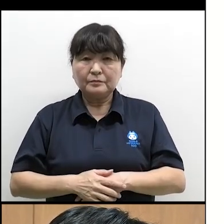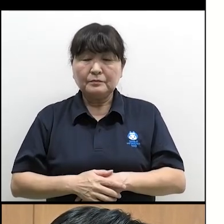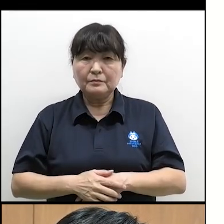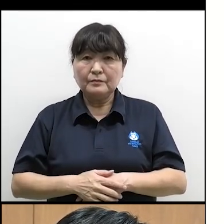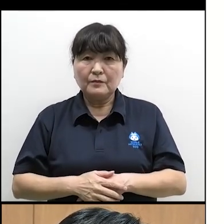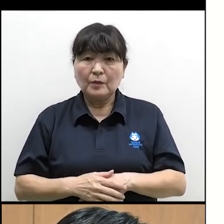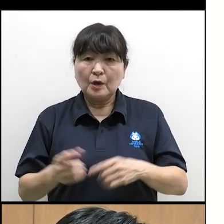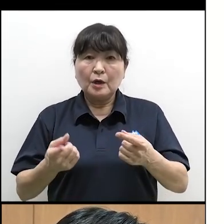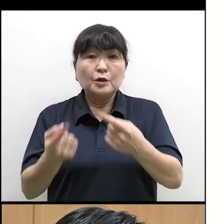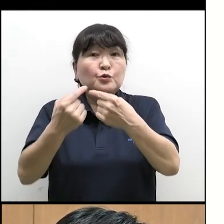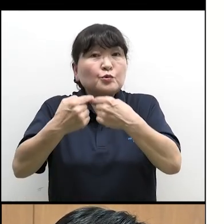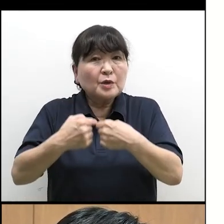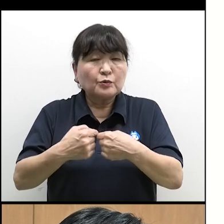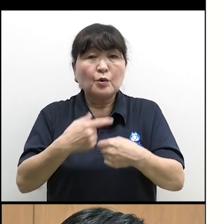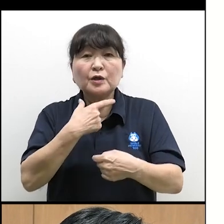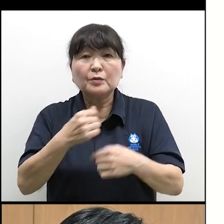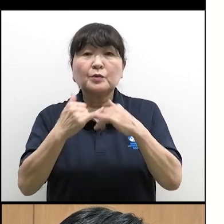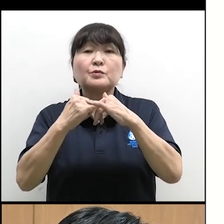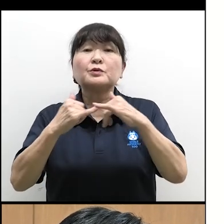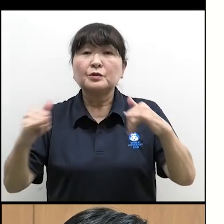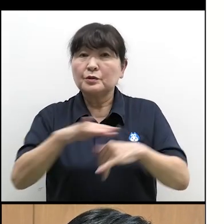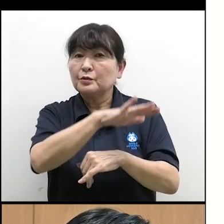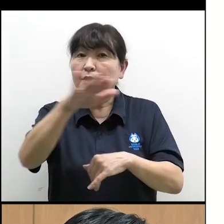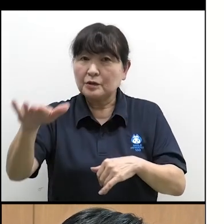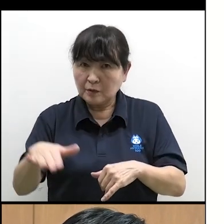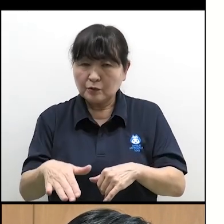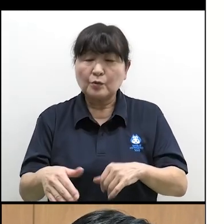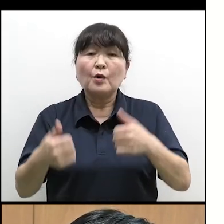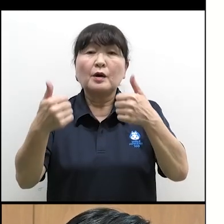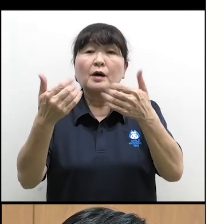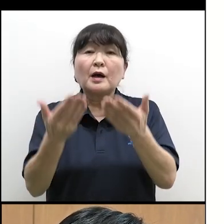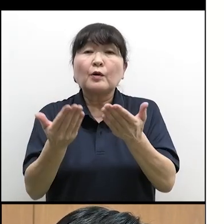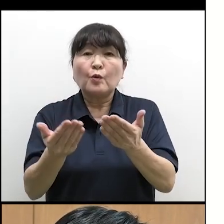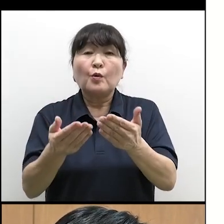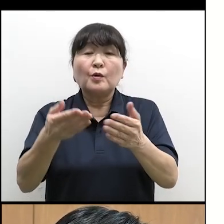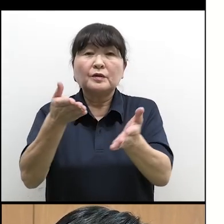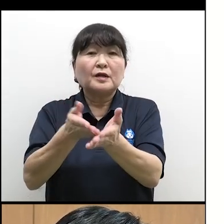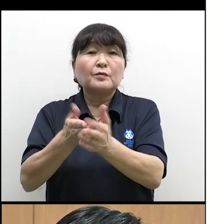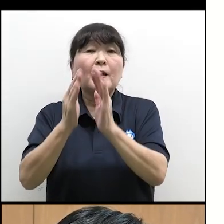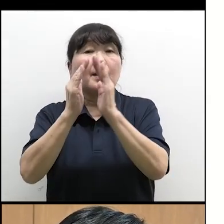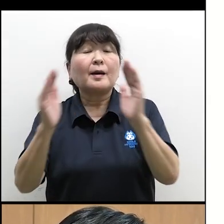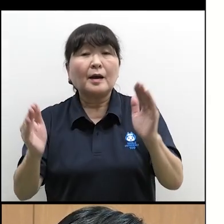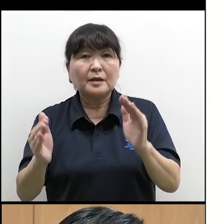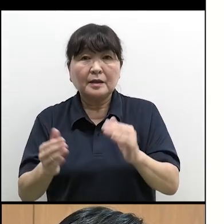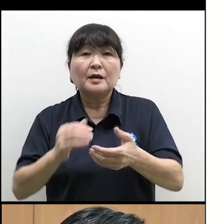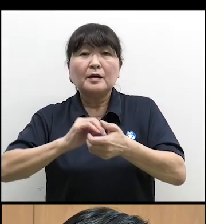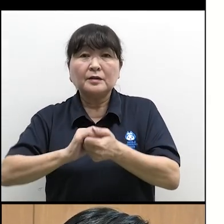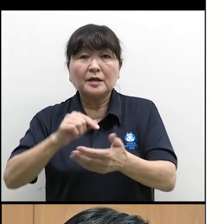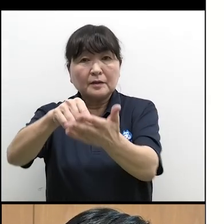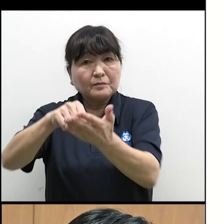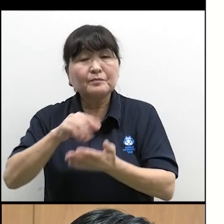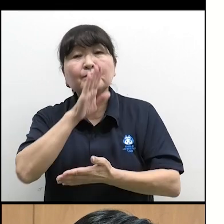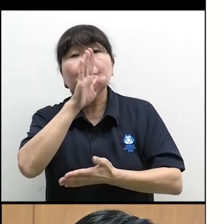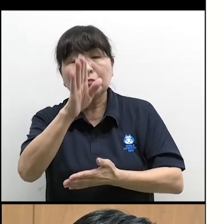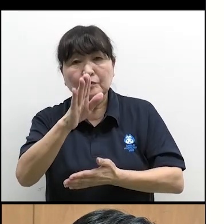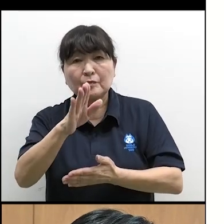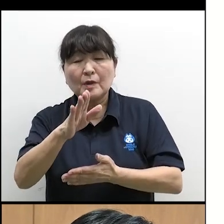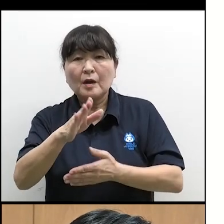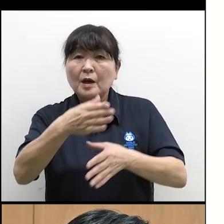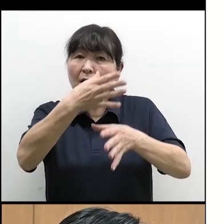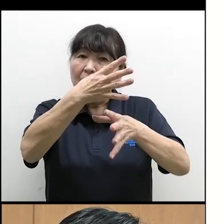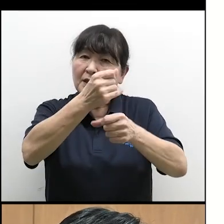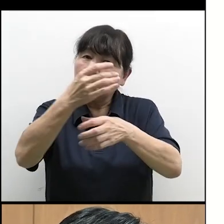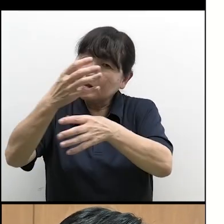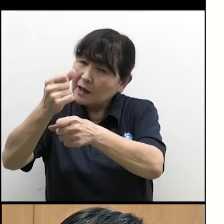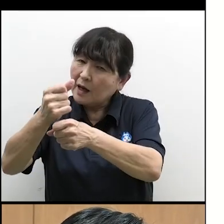される方はですね、ぜひこの学校説明会ご相談ください。どうしてもここで、日時都合が合わないという方はですね、これ以